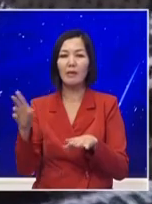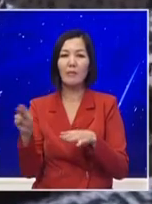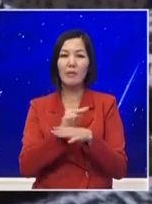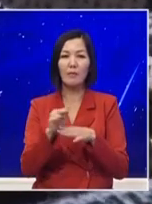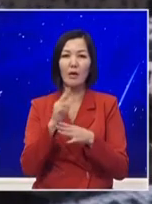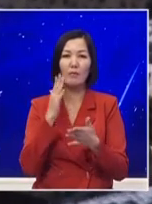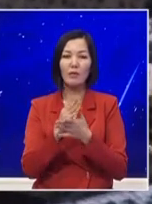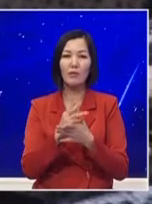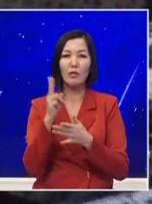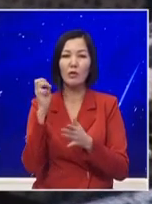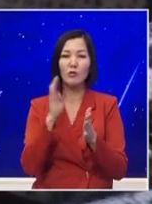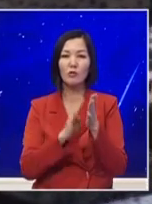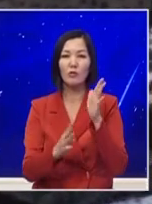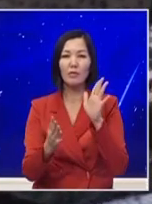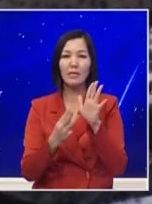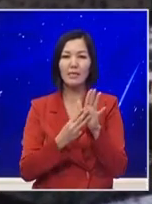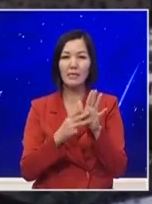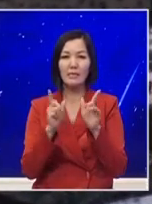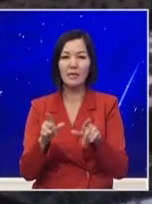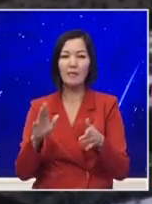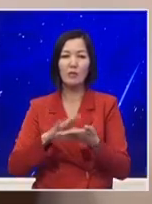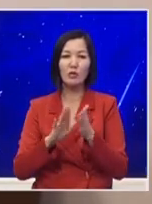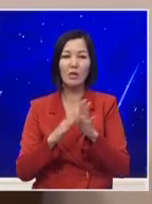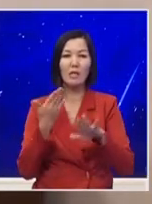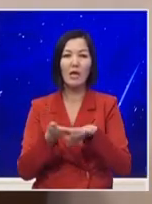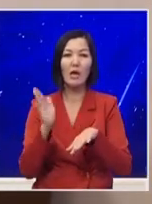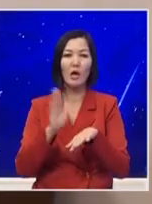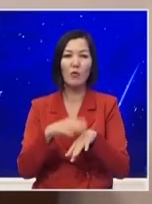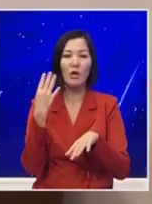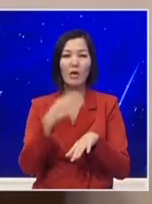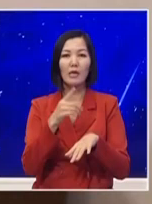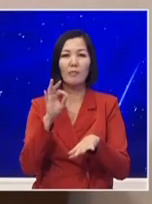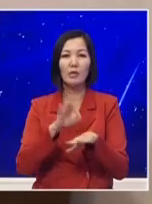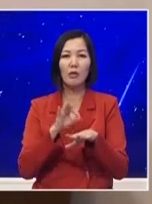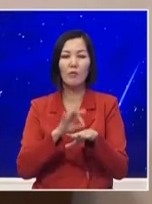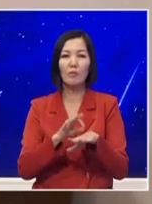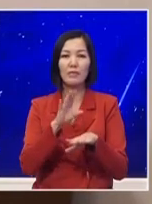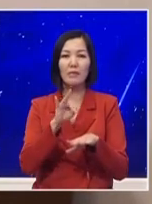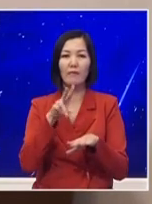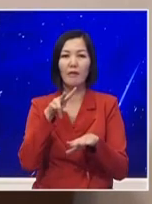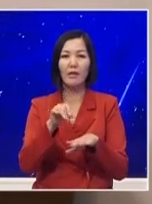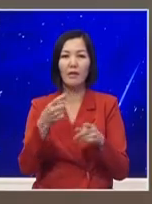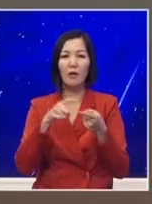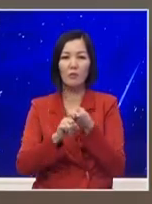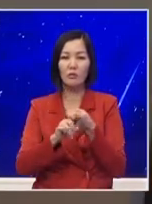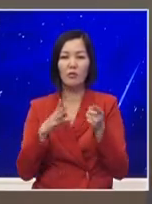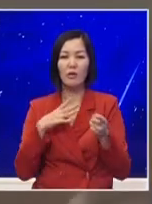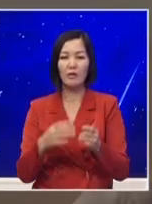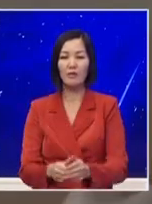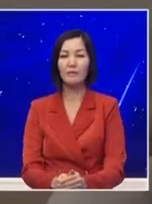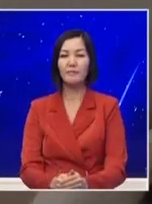мыңнан аса адам ем қабылдауда. 298 адамның жағдайы ауыр, 41 науқас өкпені жасанды желдету аппаратына қосылған.